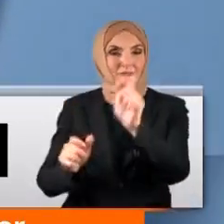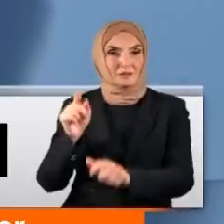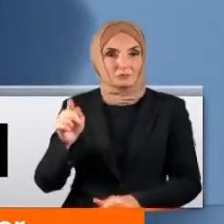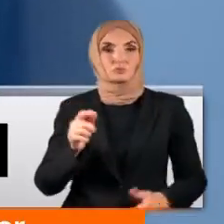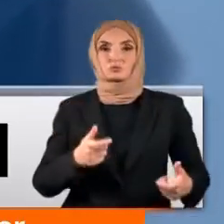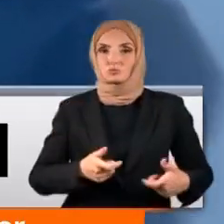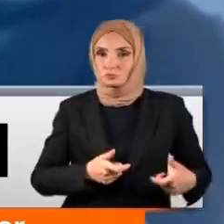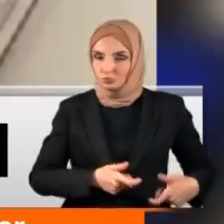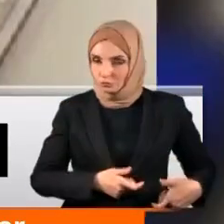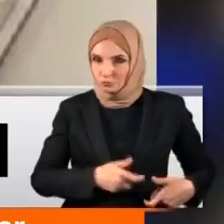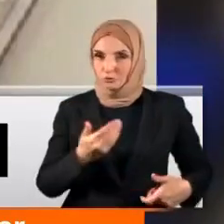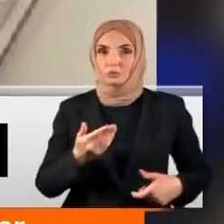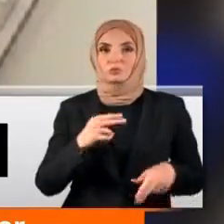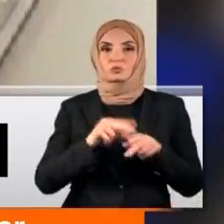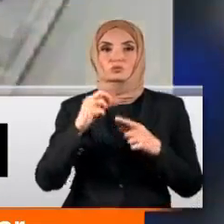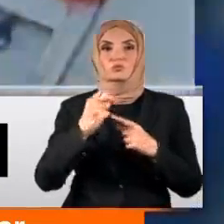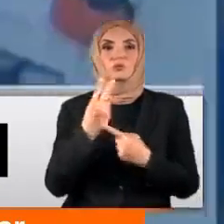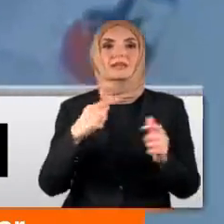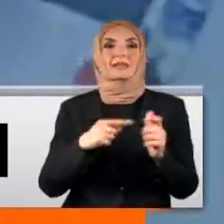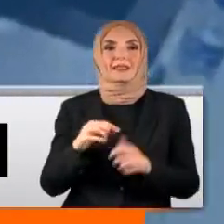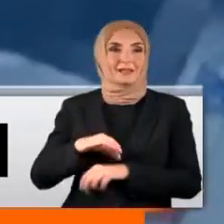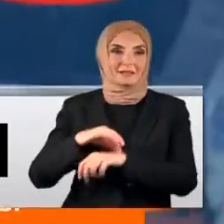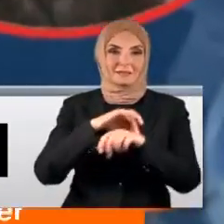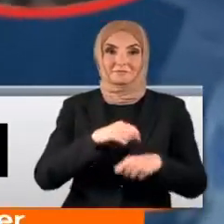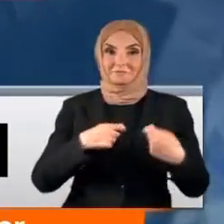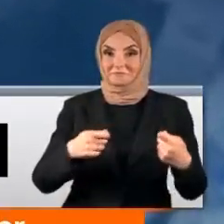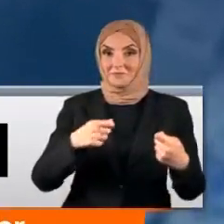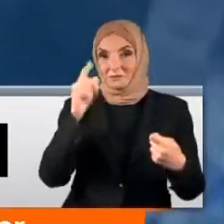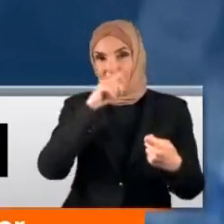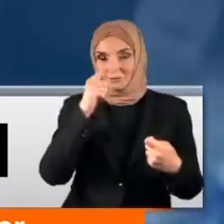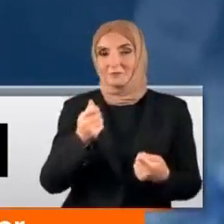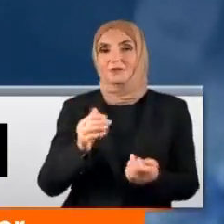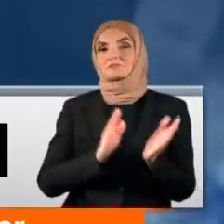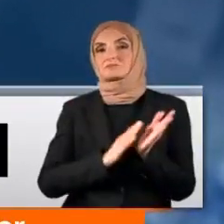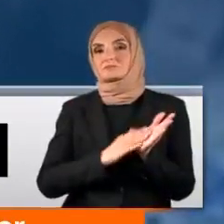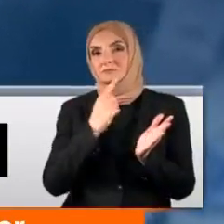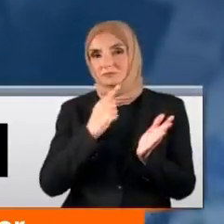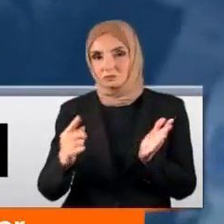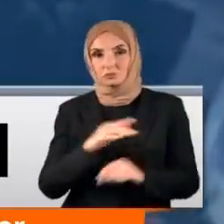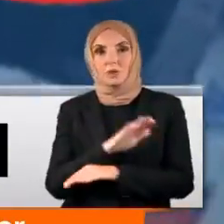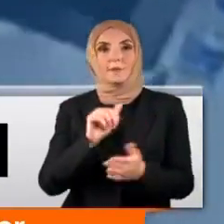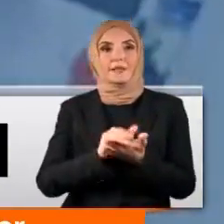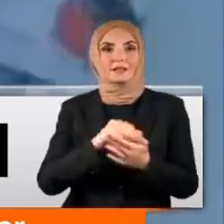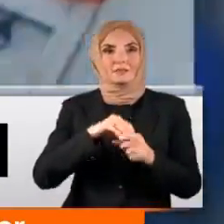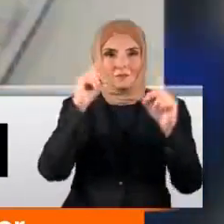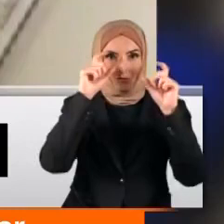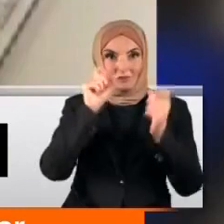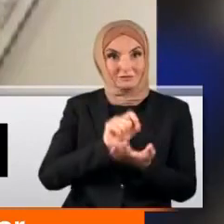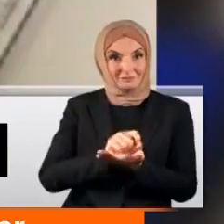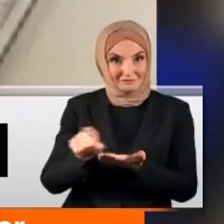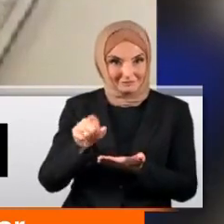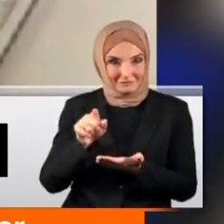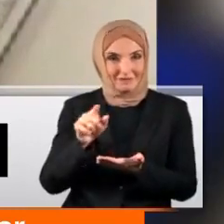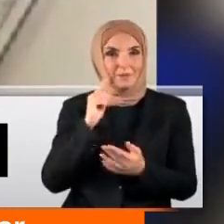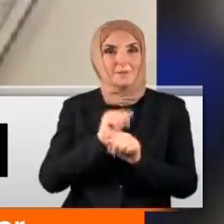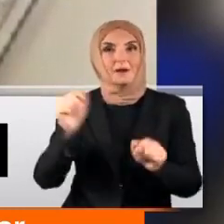para talep ediyordu. Sosyal medyadan da asker üniformalı fotoğraflarını göndererek mağdurları ikna etmeye çalışıyorlardı. Diyarbakır